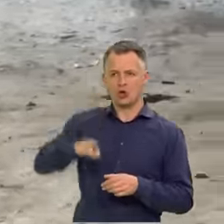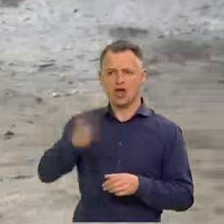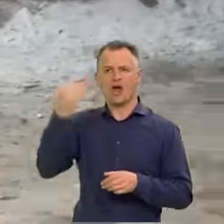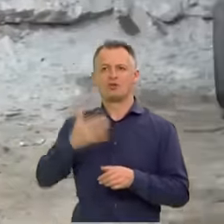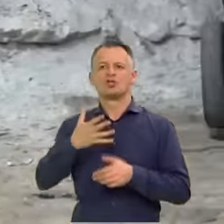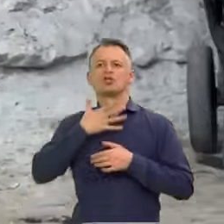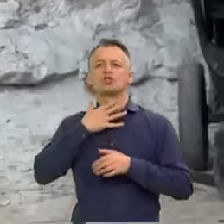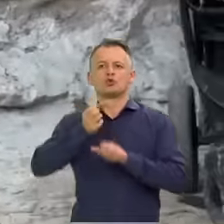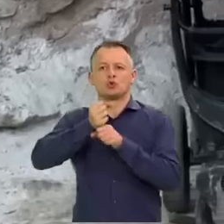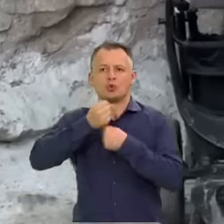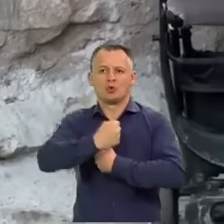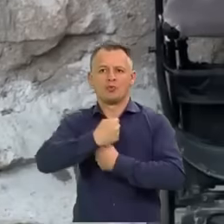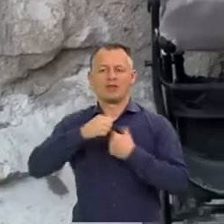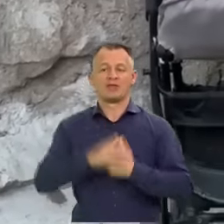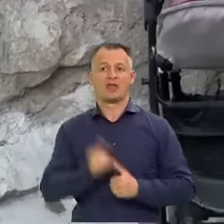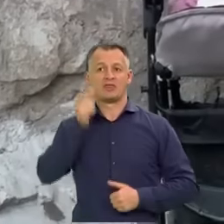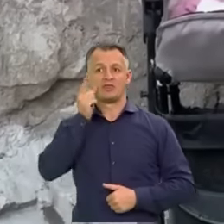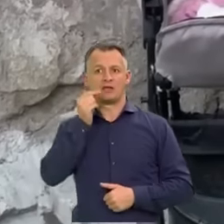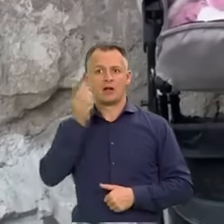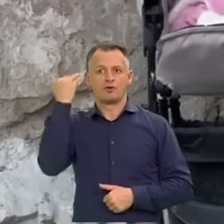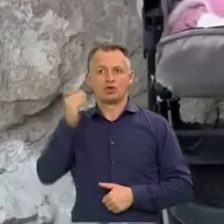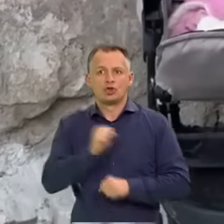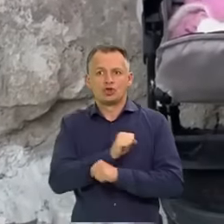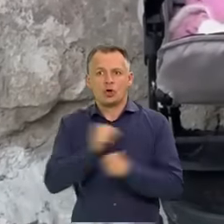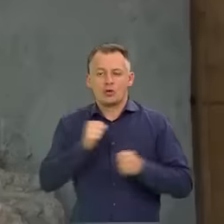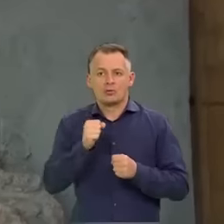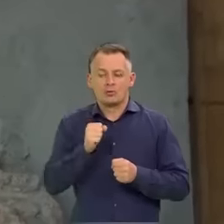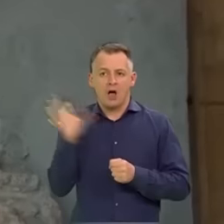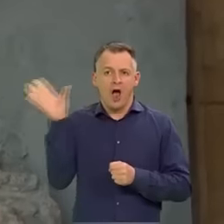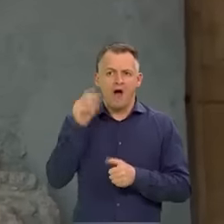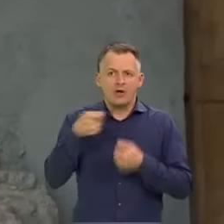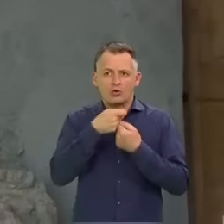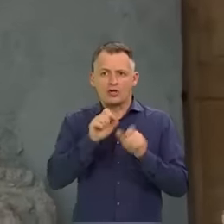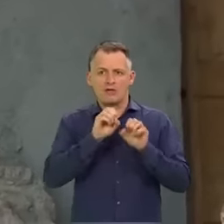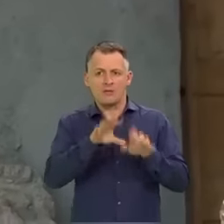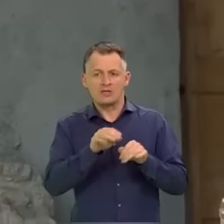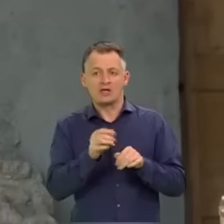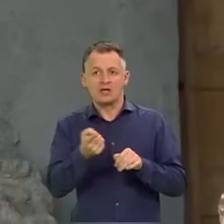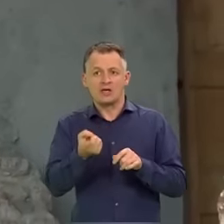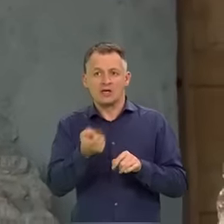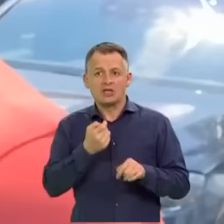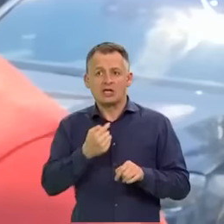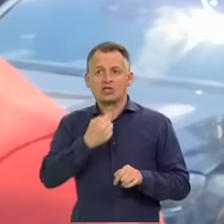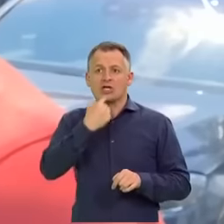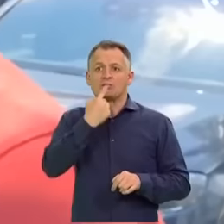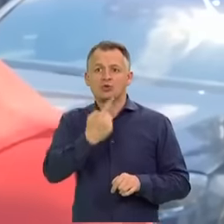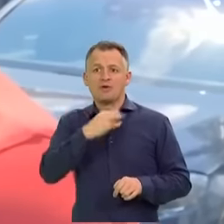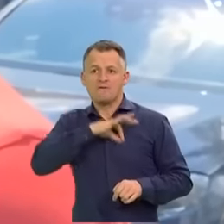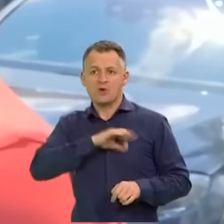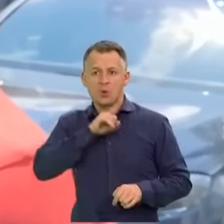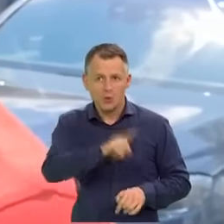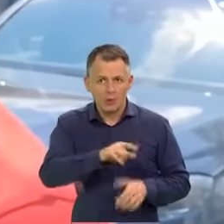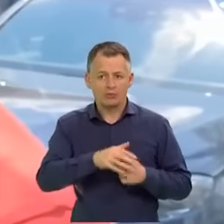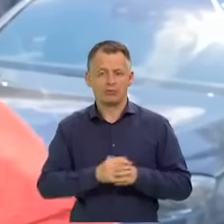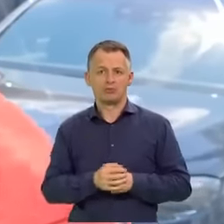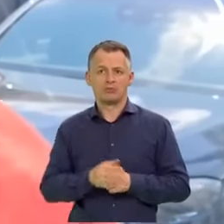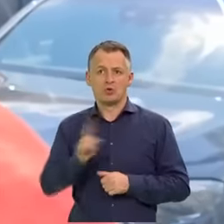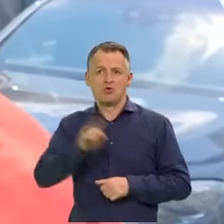sugrumată și tatăl a fost șocat să audă toate detaliile crimei chiar din gura fiului său la audieri. Nu mă gândeam că n-a